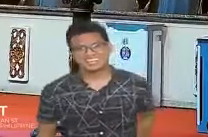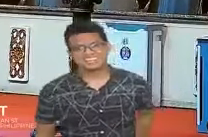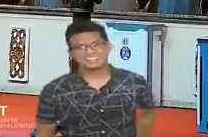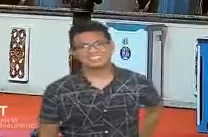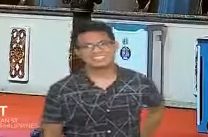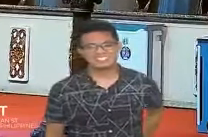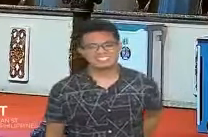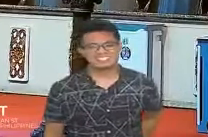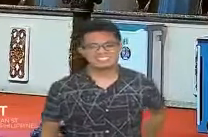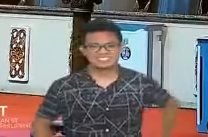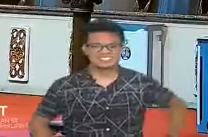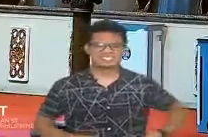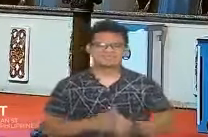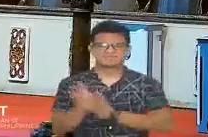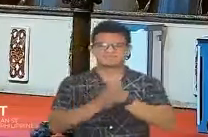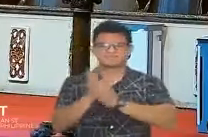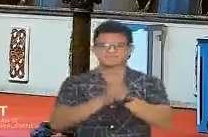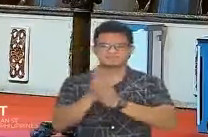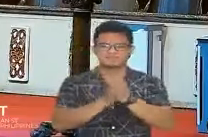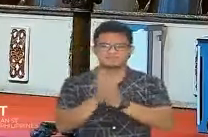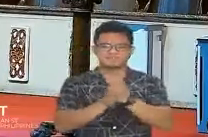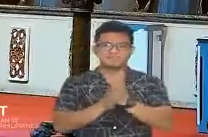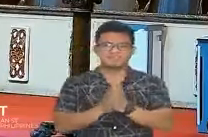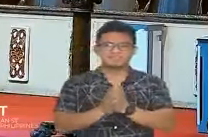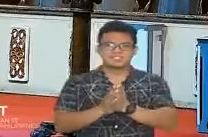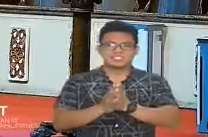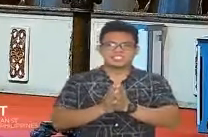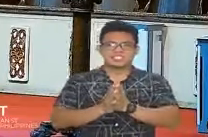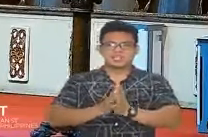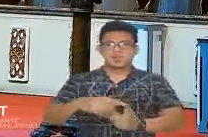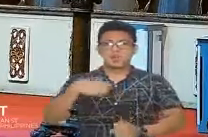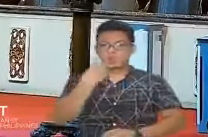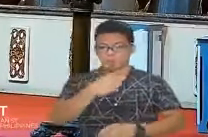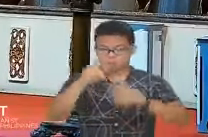Tinuod yun, kining mga kugihan, mo na itawagun.